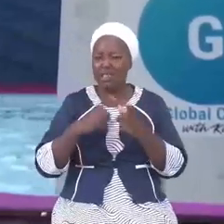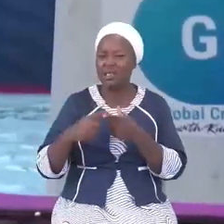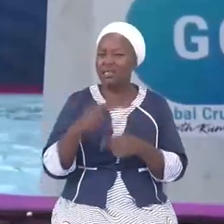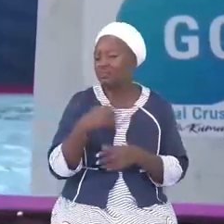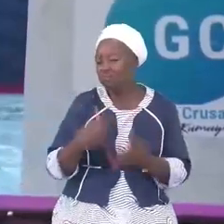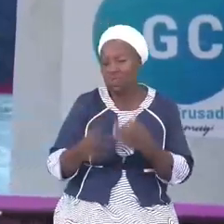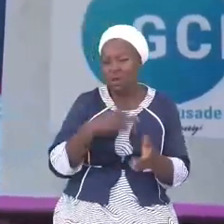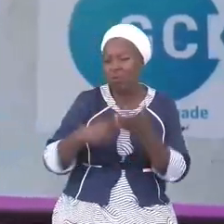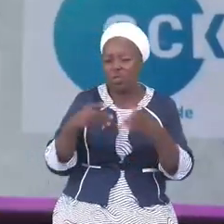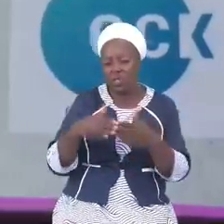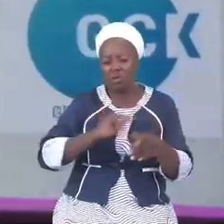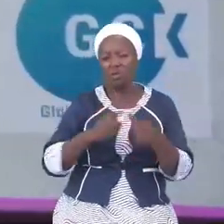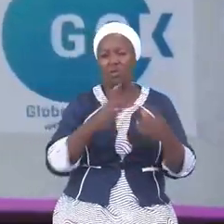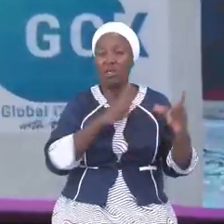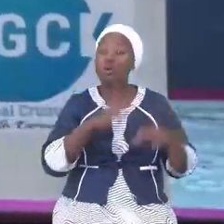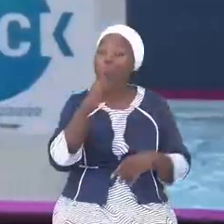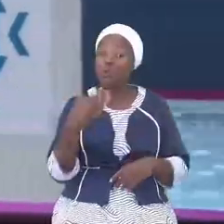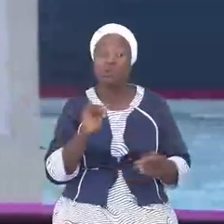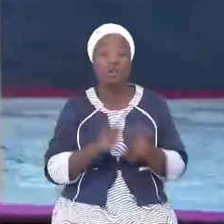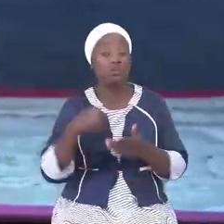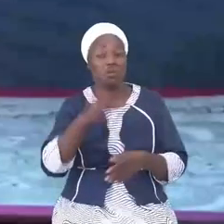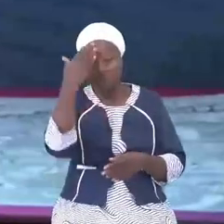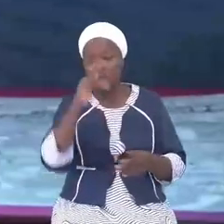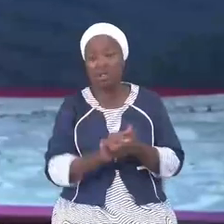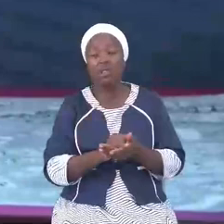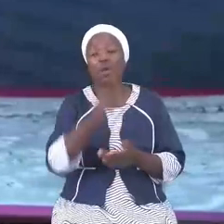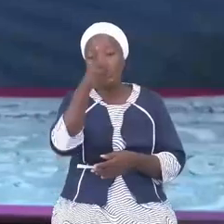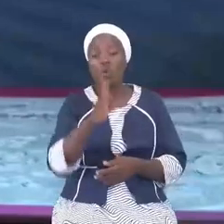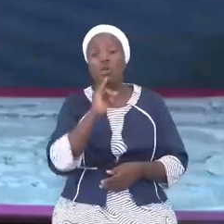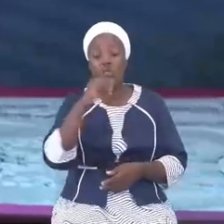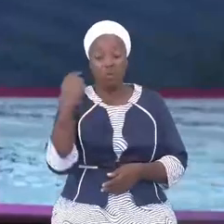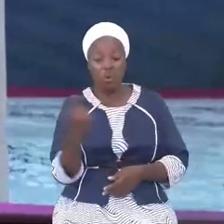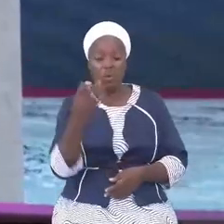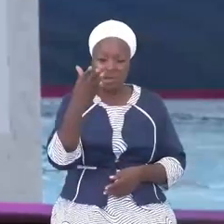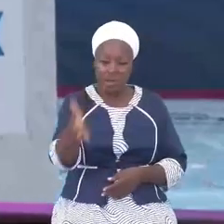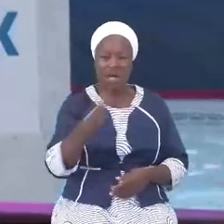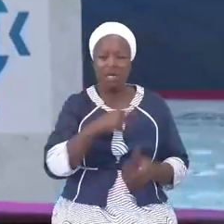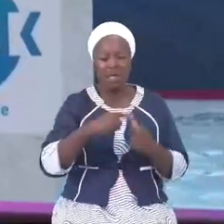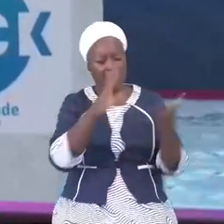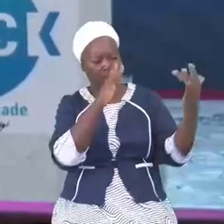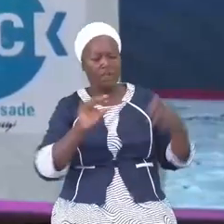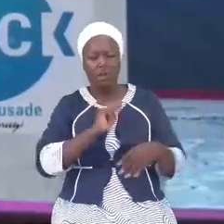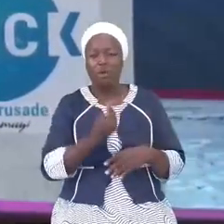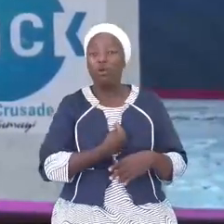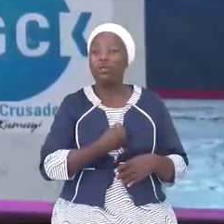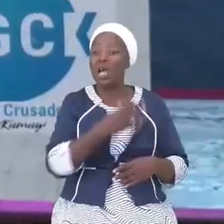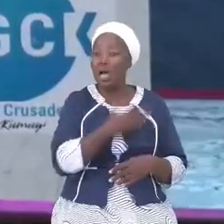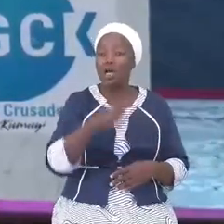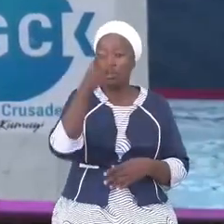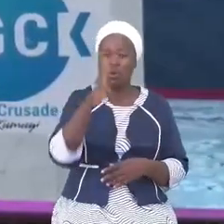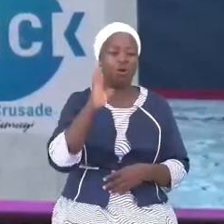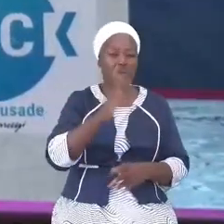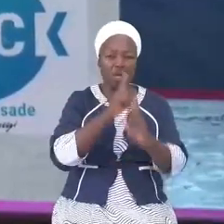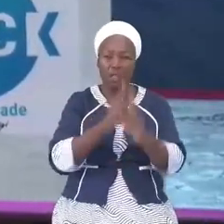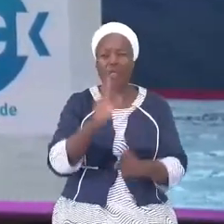quel que soit ce qui nous conduit au Seigneur, une chose nous savons, Dieu est toujours là et il nous espère. Et Dieu va exaucer